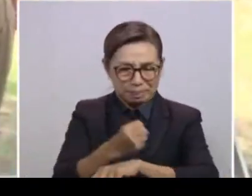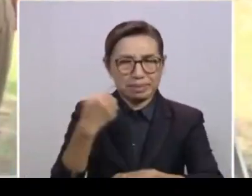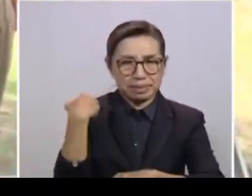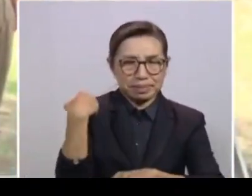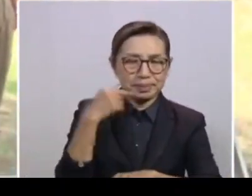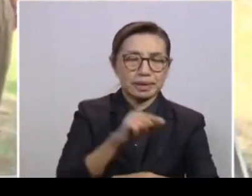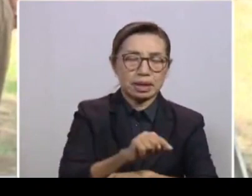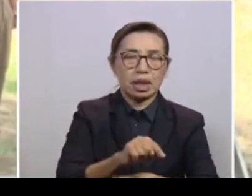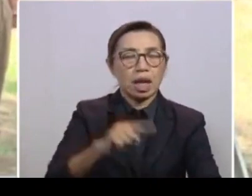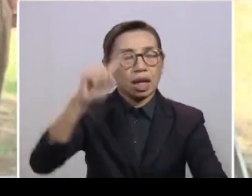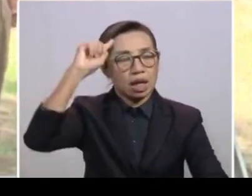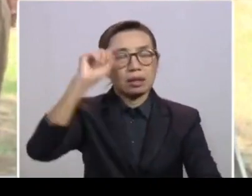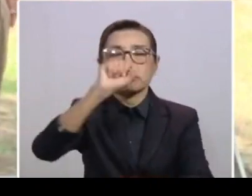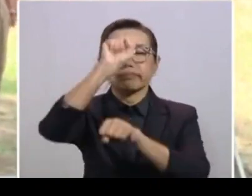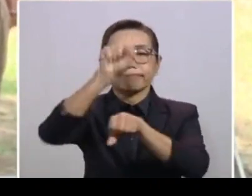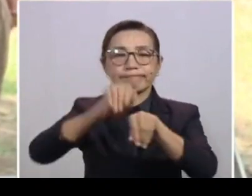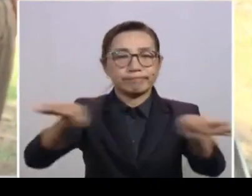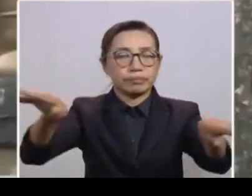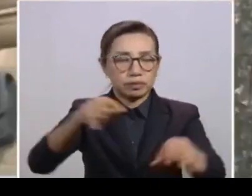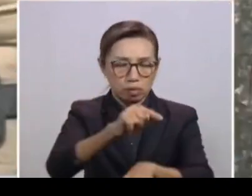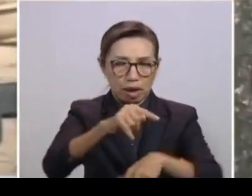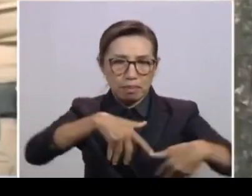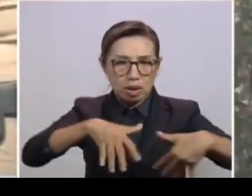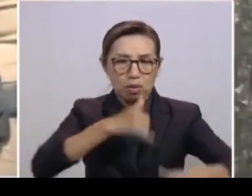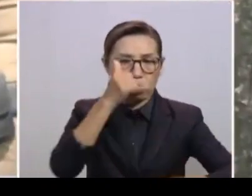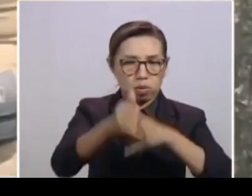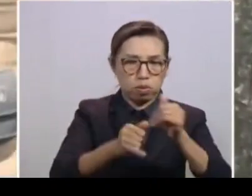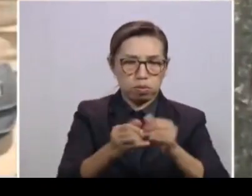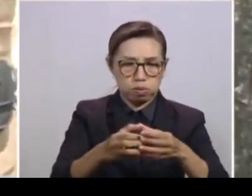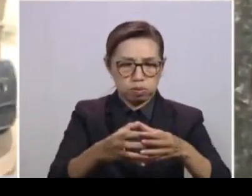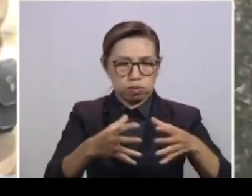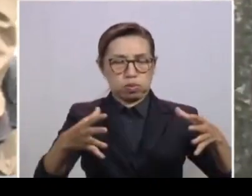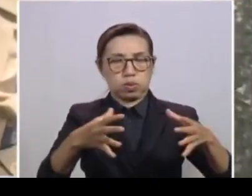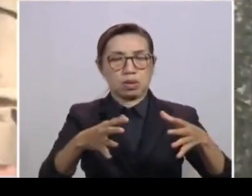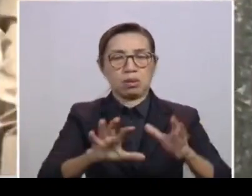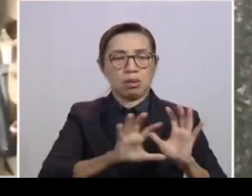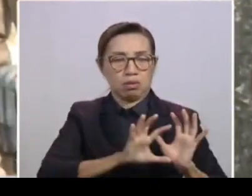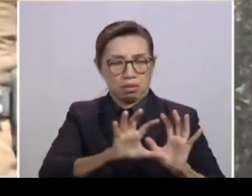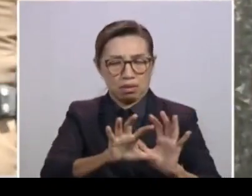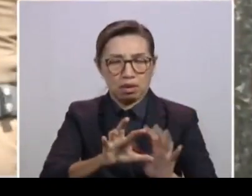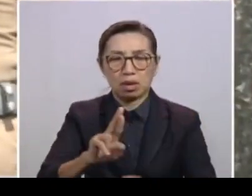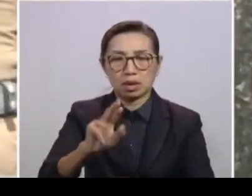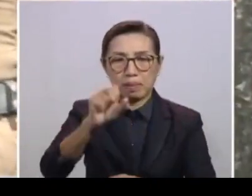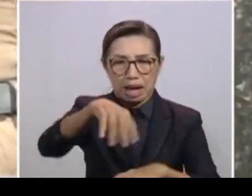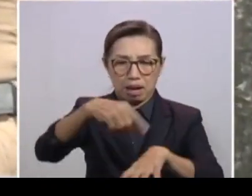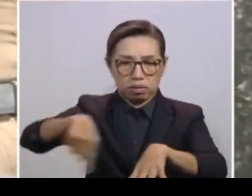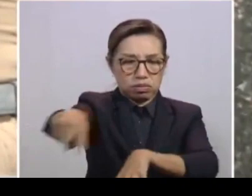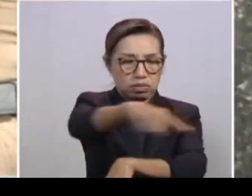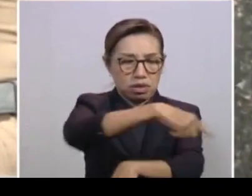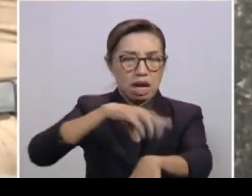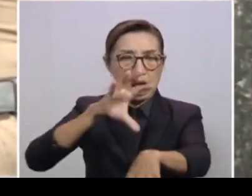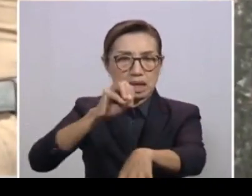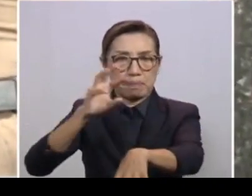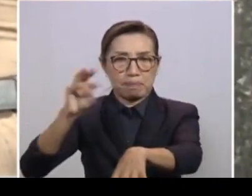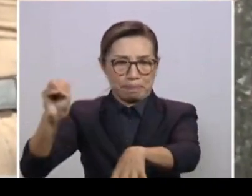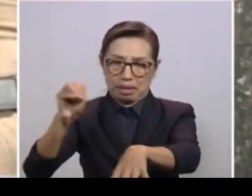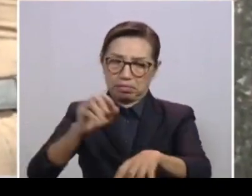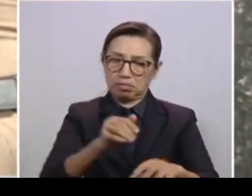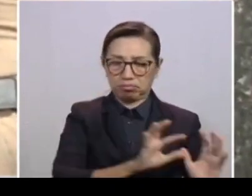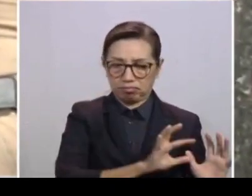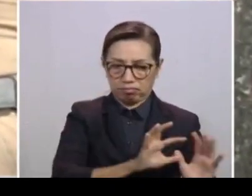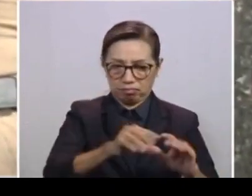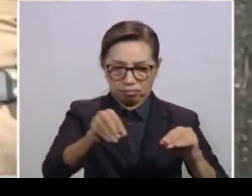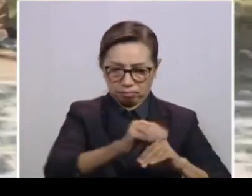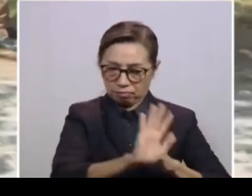จึงประกาศห้ามชุมนุมสาธารณะในรัศมีไม่เกิน 50เมตรรอบรัฐสภาจริงๆประกาศมาก็คือ